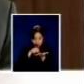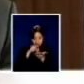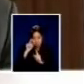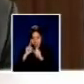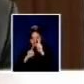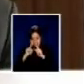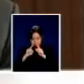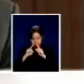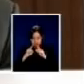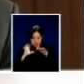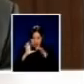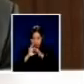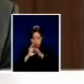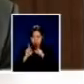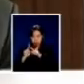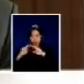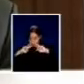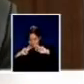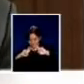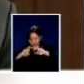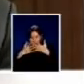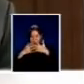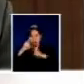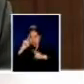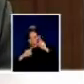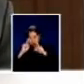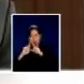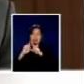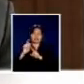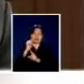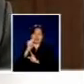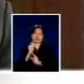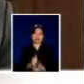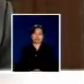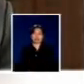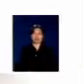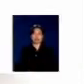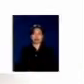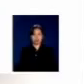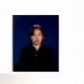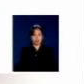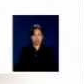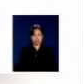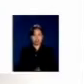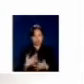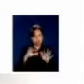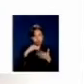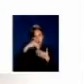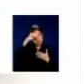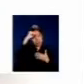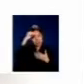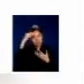ของการใช้งานนำไปสู่การวิเคราะห์แล้วก็ประเมินผลได้ในภายหลังครับ ครับนอกเหนือจากเวลาเรียนหนังสือแล้วเจ้า